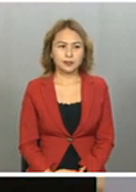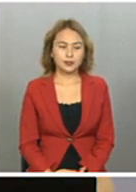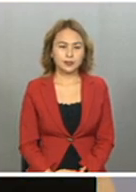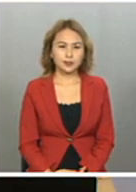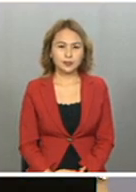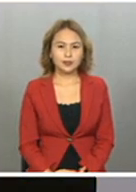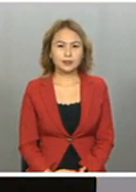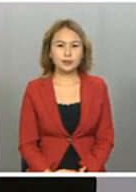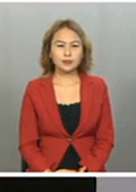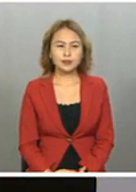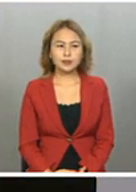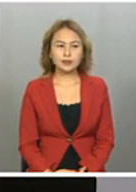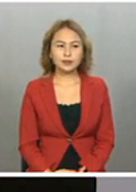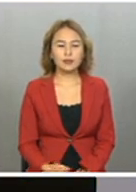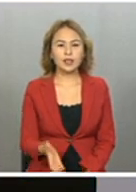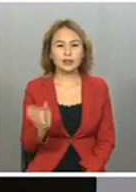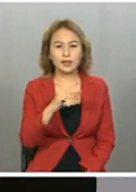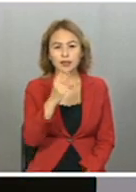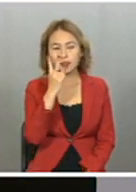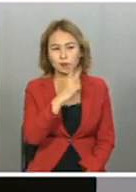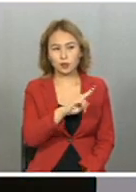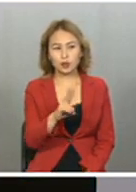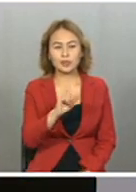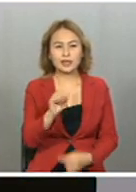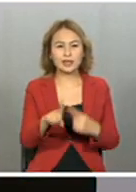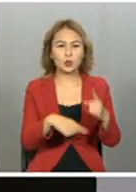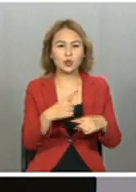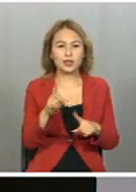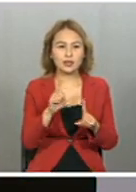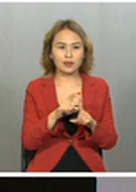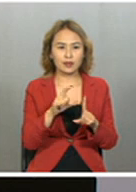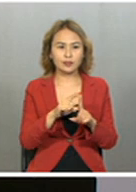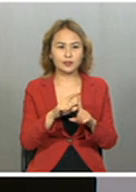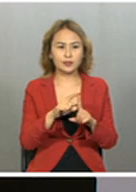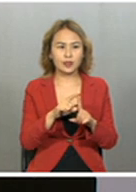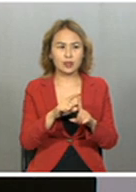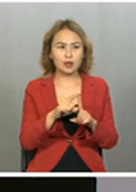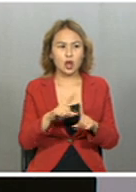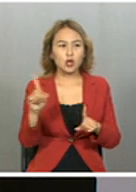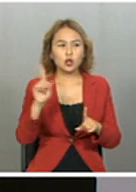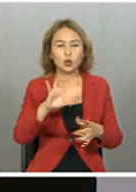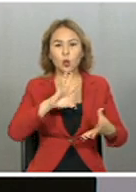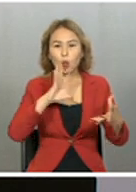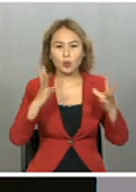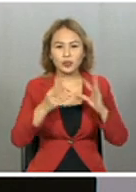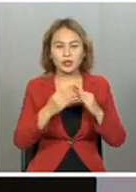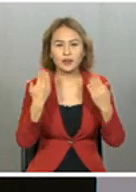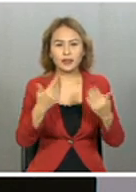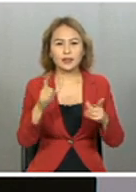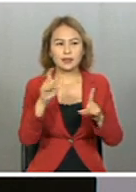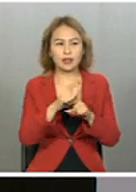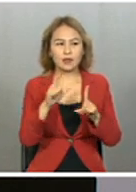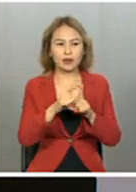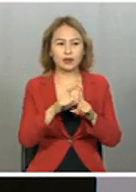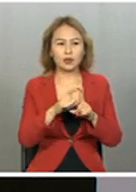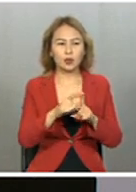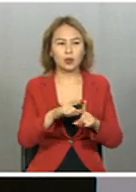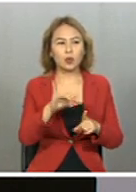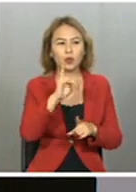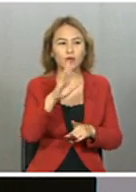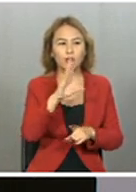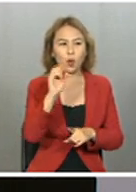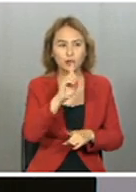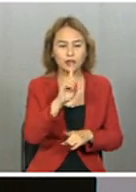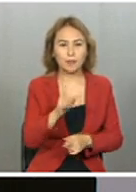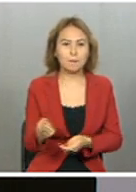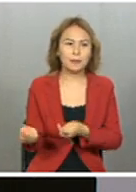Ребята, давайте рассмотрим следующие слова. Что общего в этих словах? Увёз,